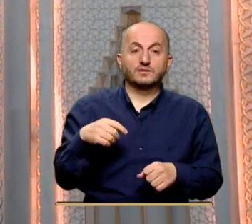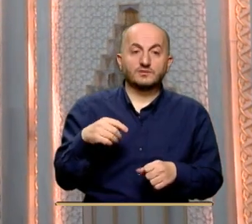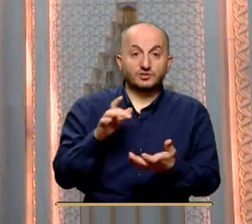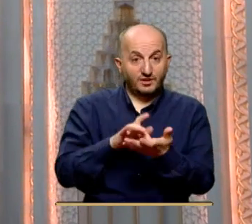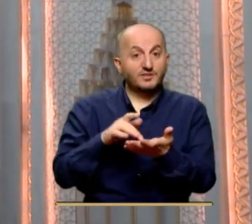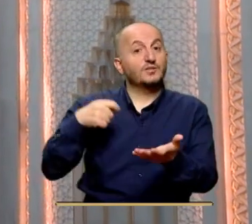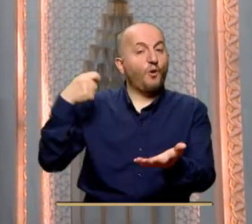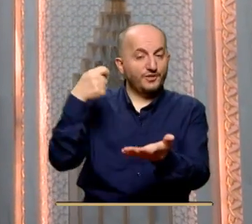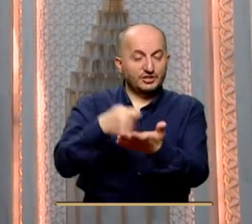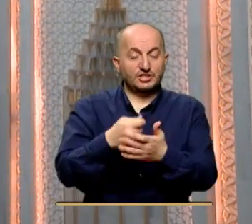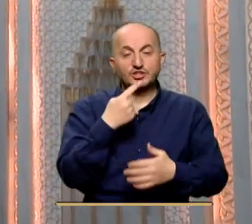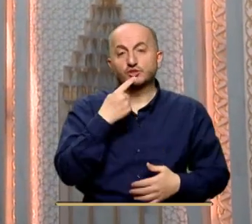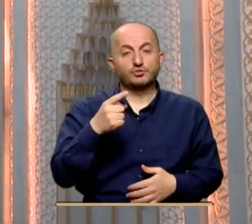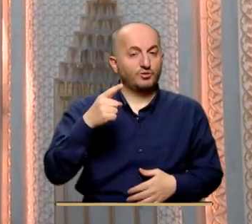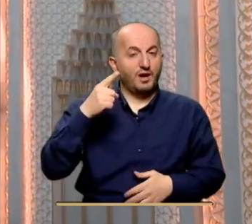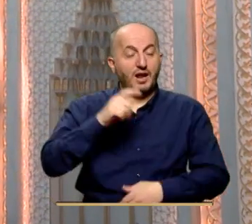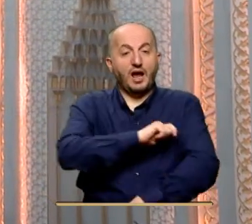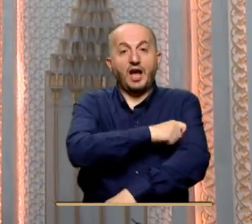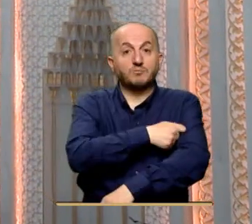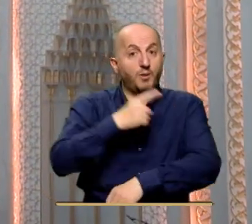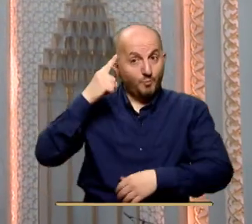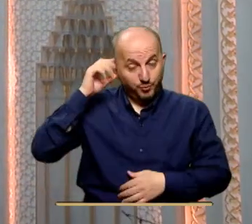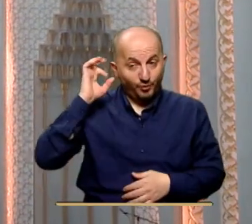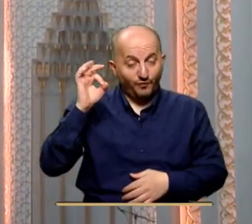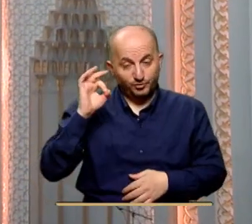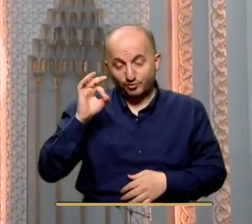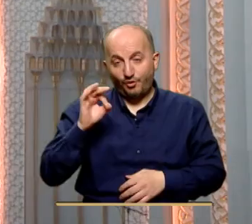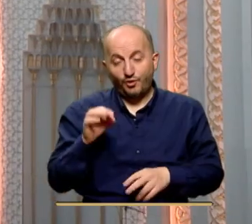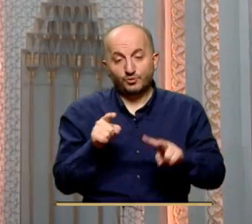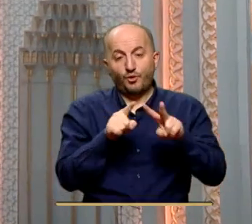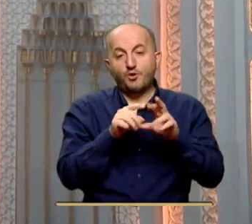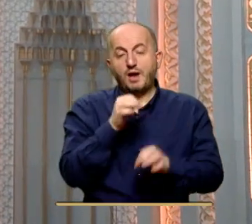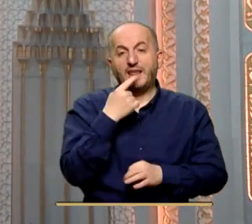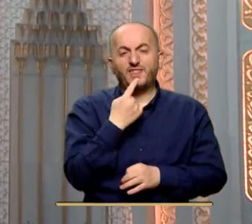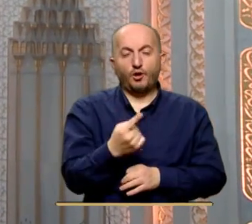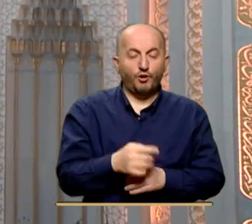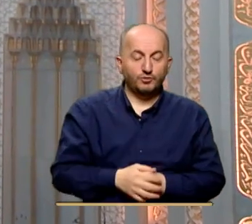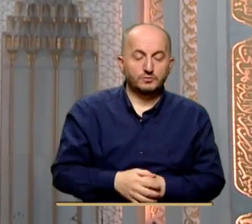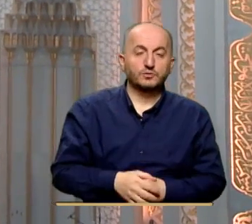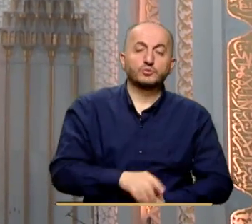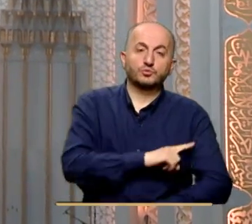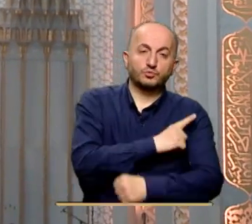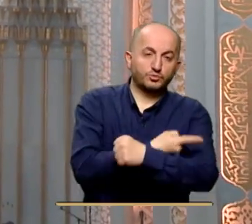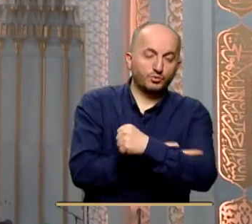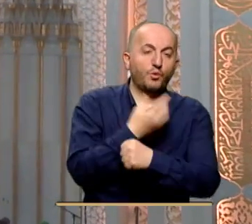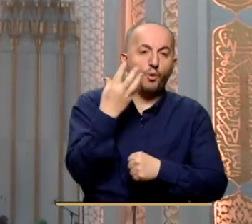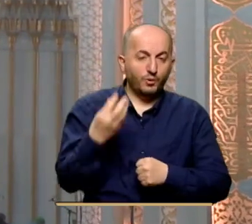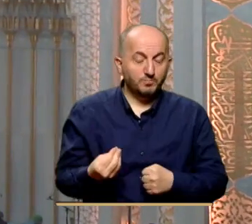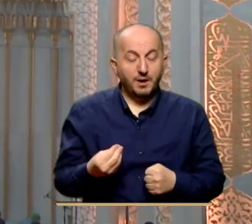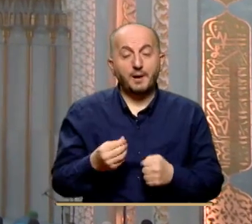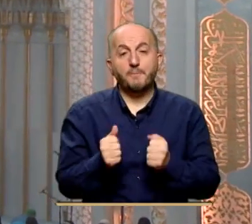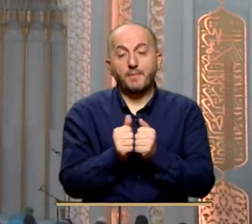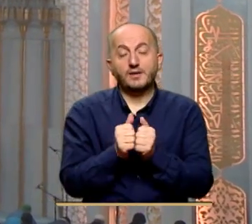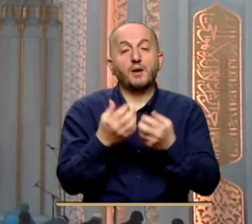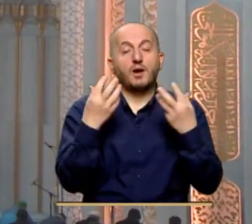diyor Alman Profesör Neumark. O açıdan değerli kardeşlerim, güçlü olmak,